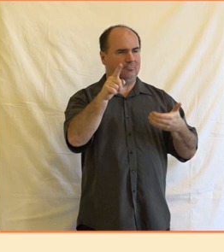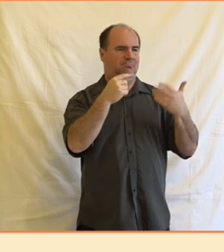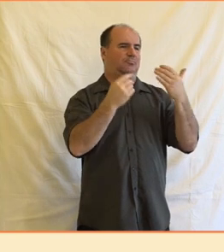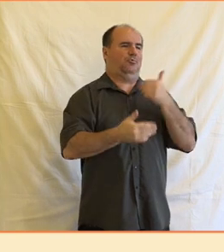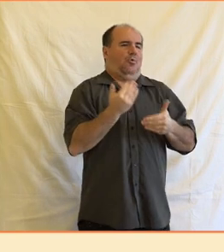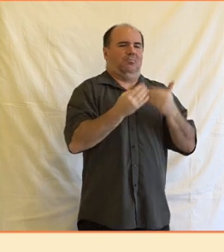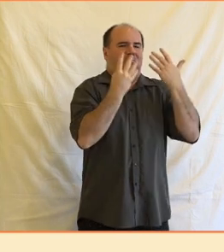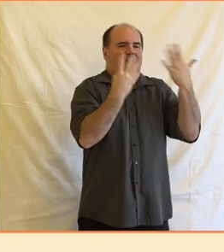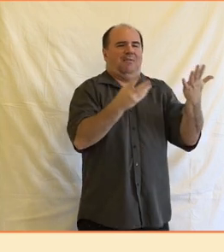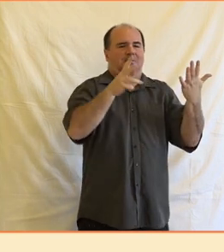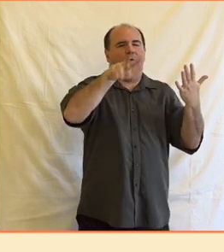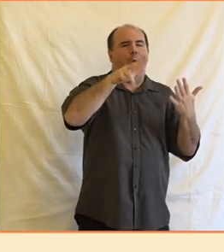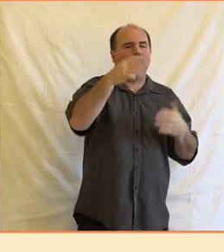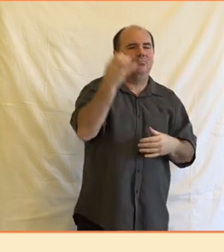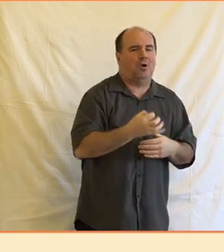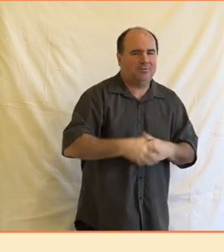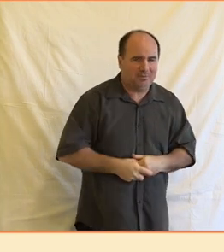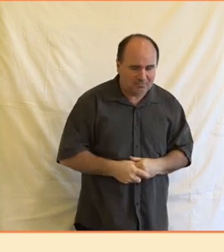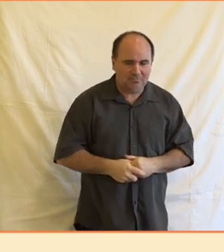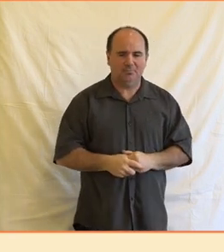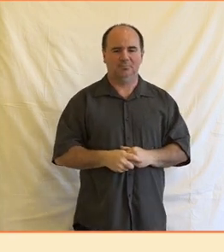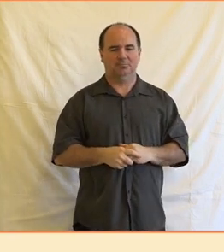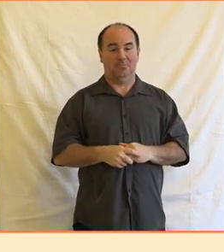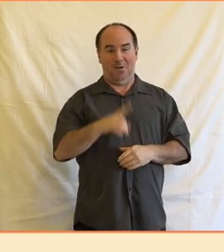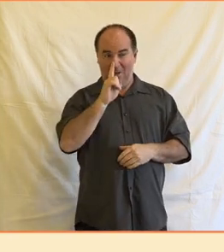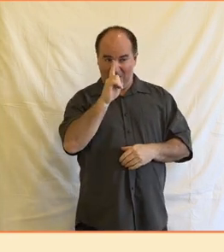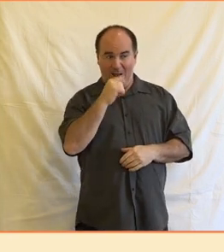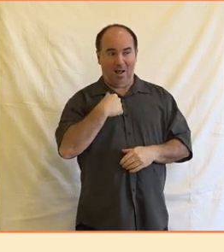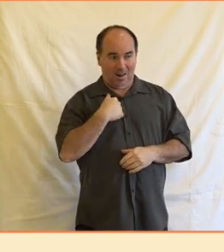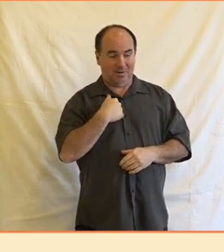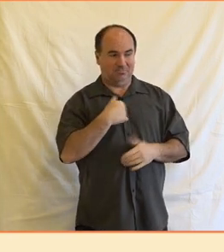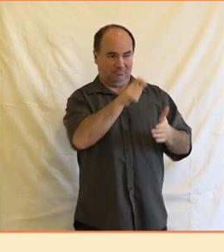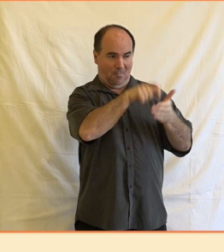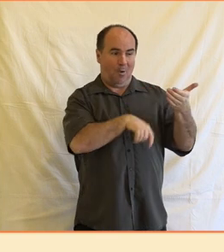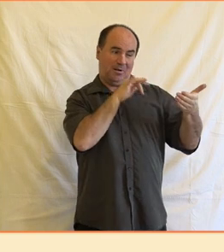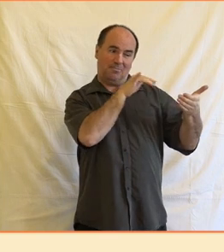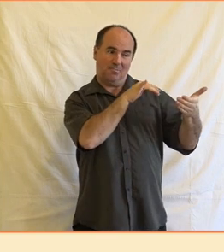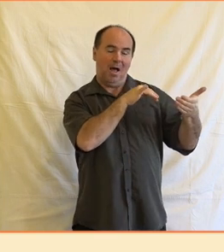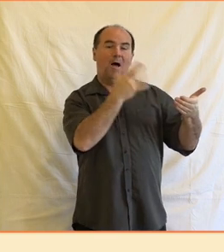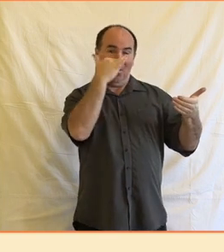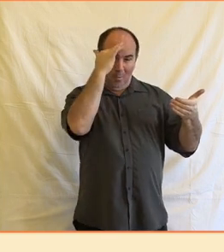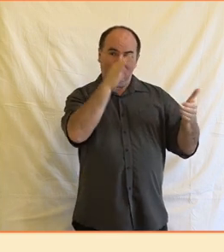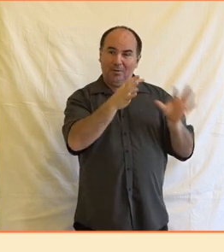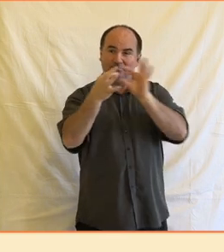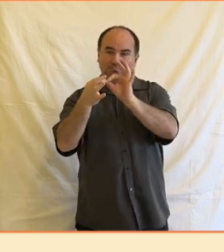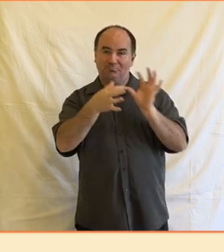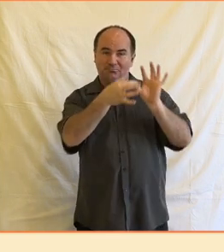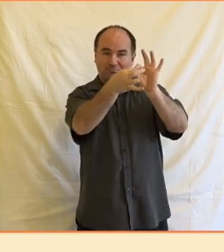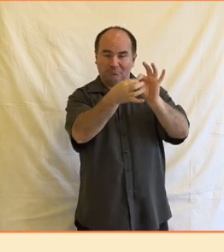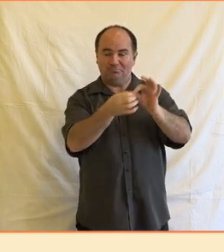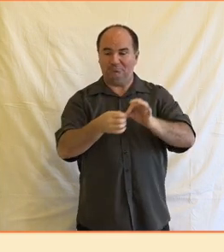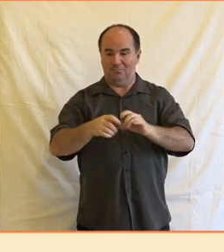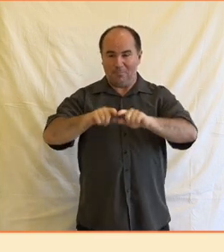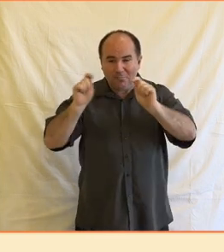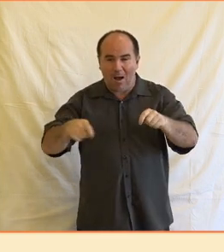97-98%. Jiná otázka ale může být, co ti lidé dokáží s tou technologií dělat, jak ji dokážou ovládat.